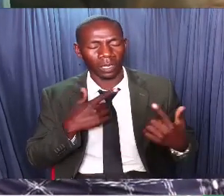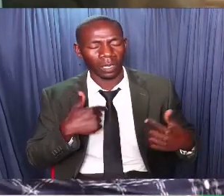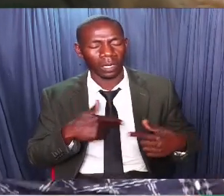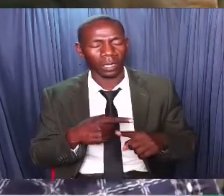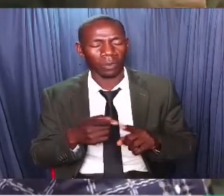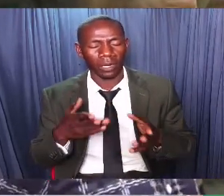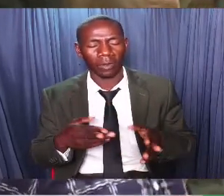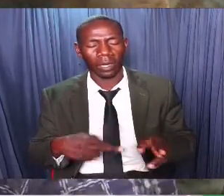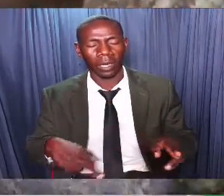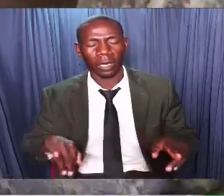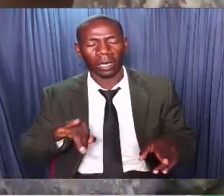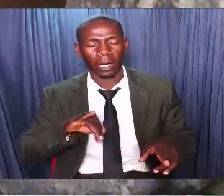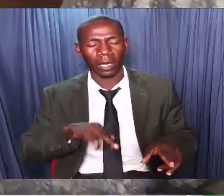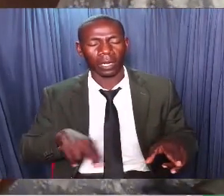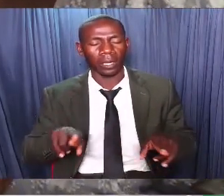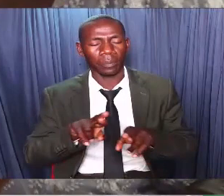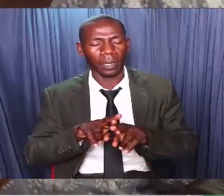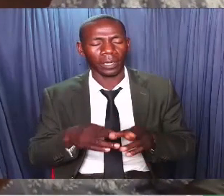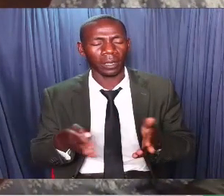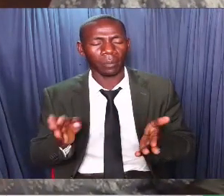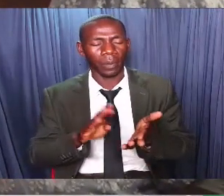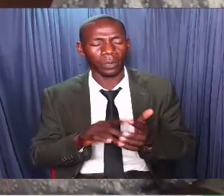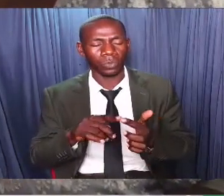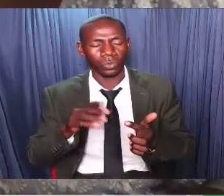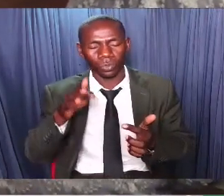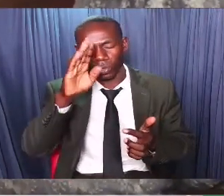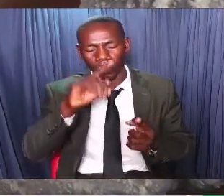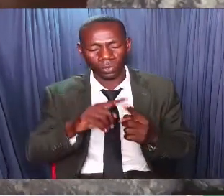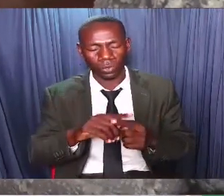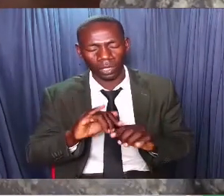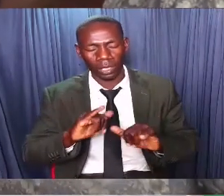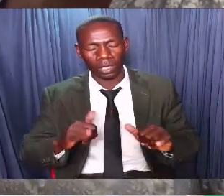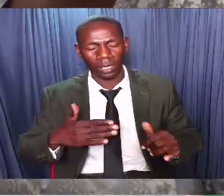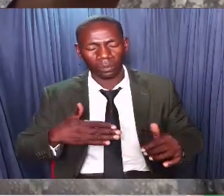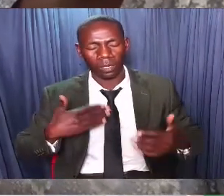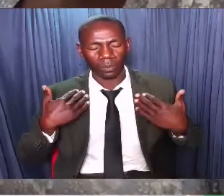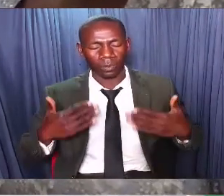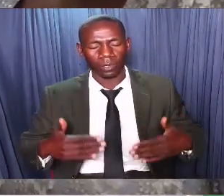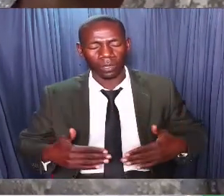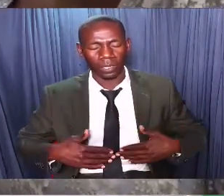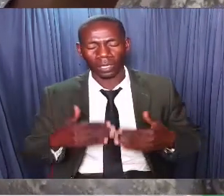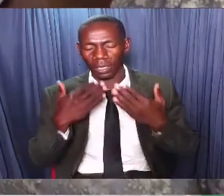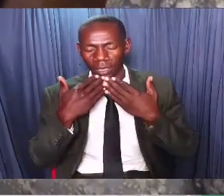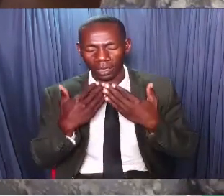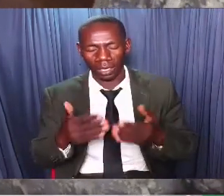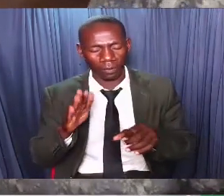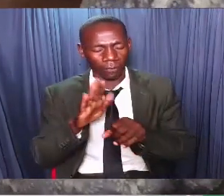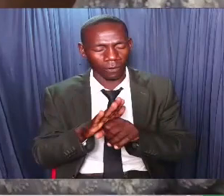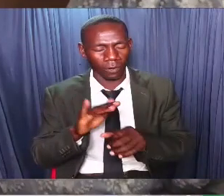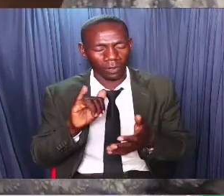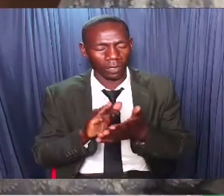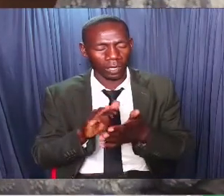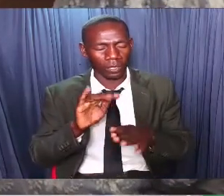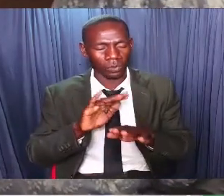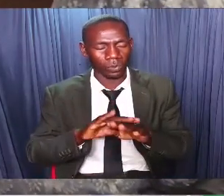Uwezo watoka kwako Bwana. Uwezo Bwana watoka kwako. Uwezo Bwana watoka kwako.